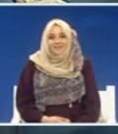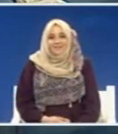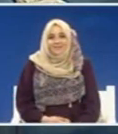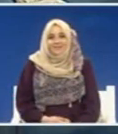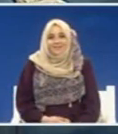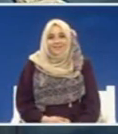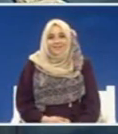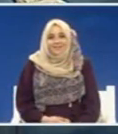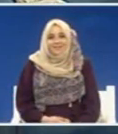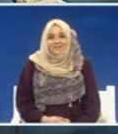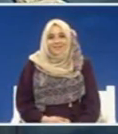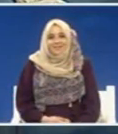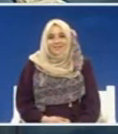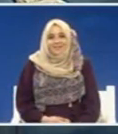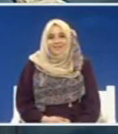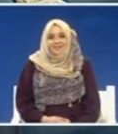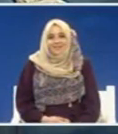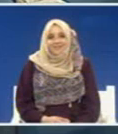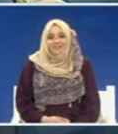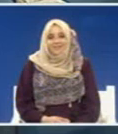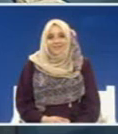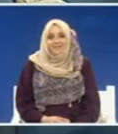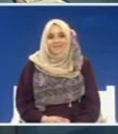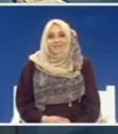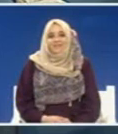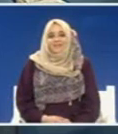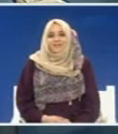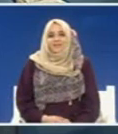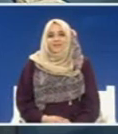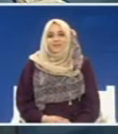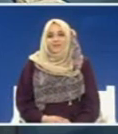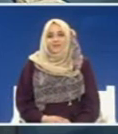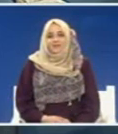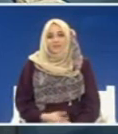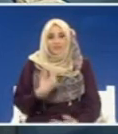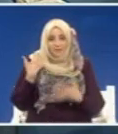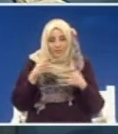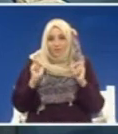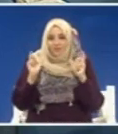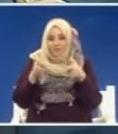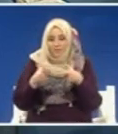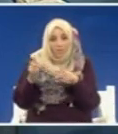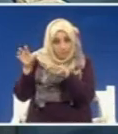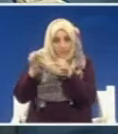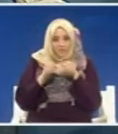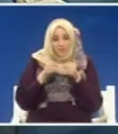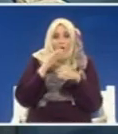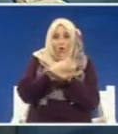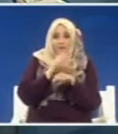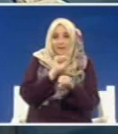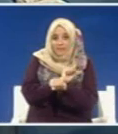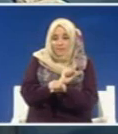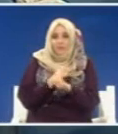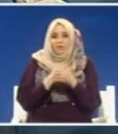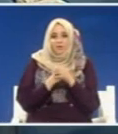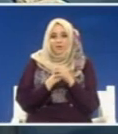معليش هذا شوية داخل داخل في تفاصيل العمل. أنا روحي تفضل. إيه، حكمنا هذا الشخص، جبناه خلى الحبس، راهو في